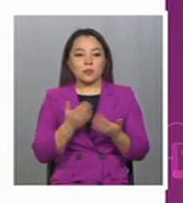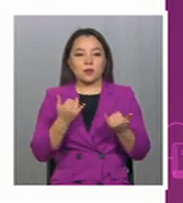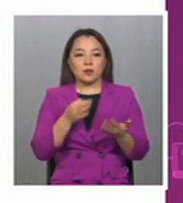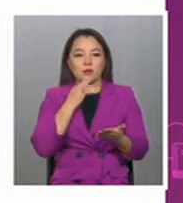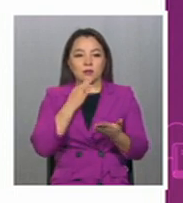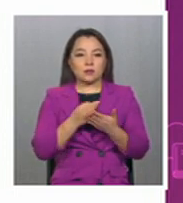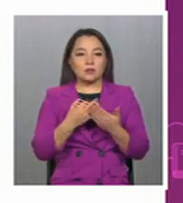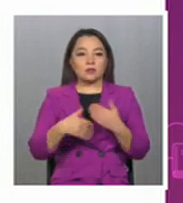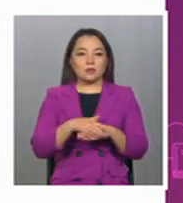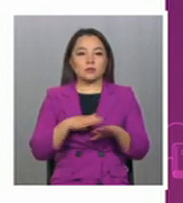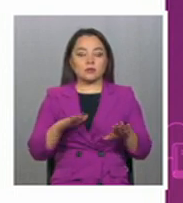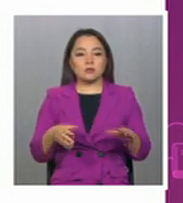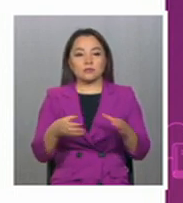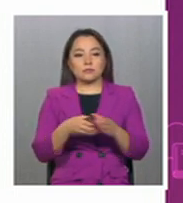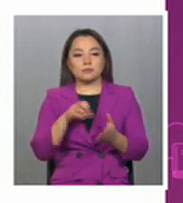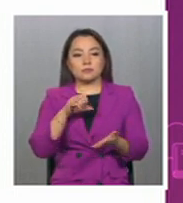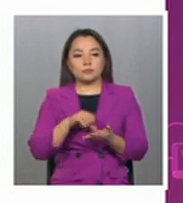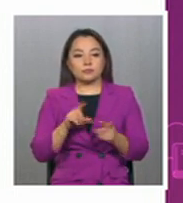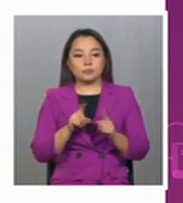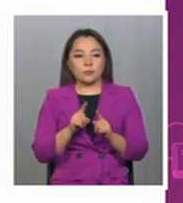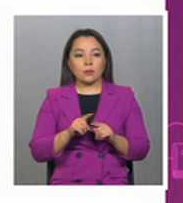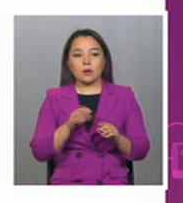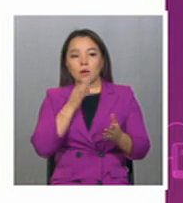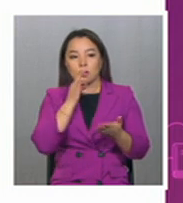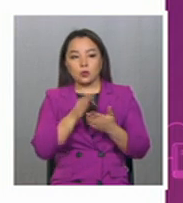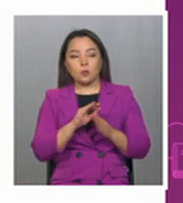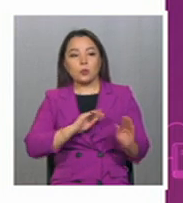жауаптарды өсу ретімен орналастырайық.